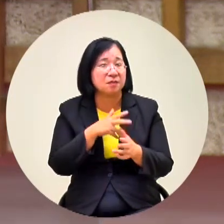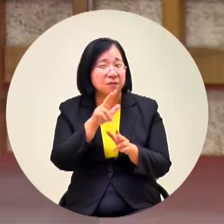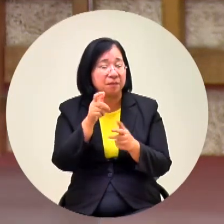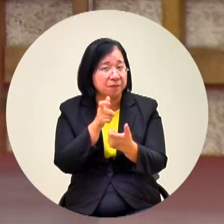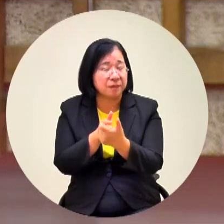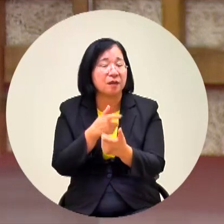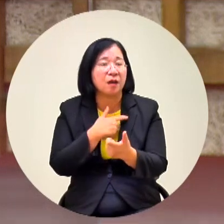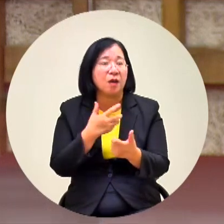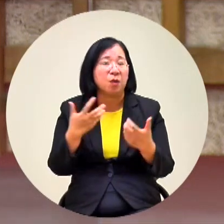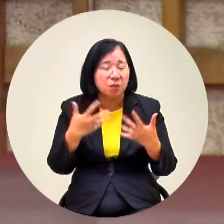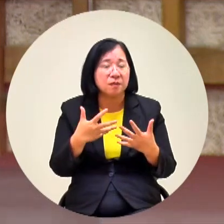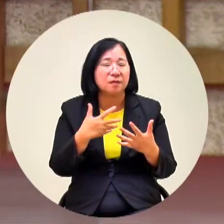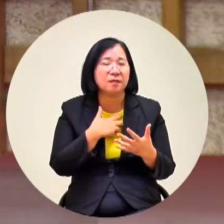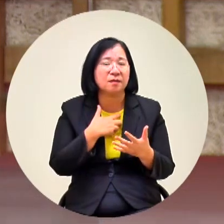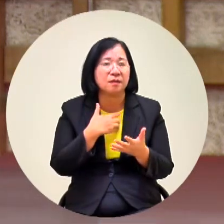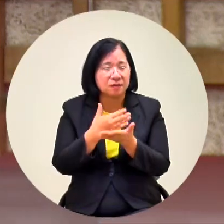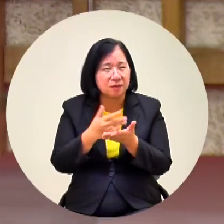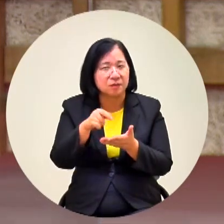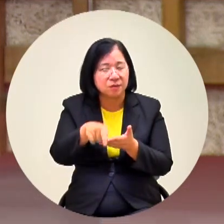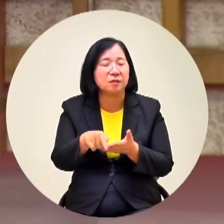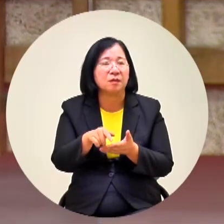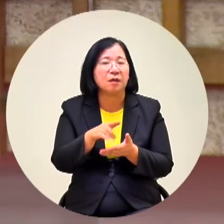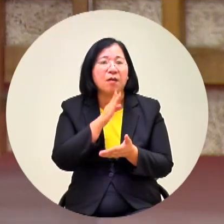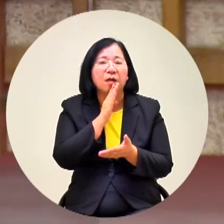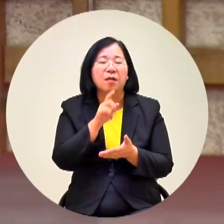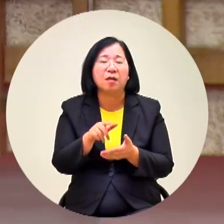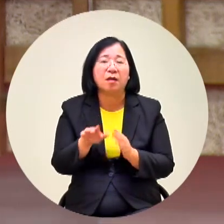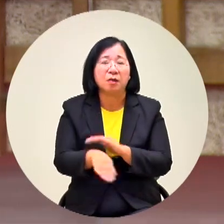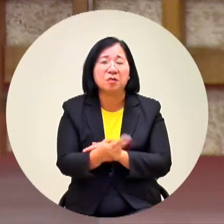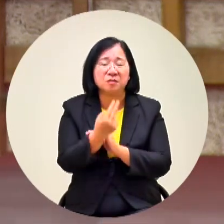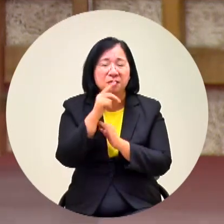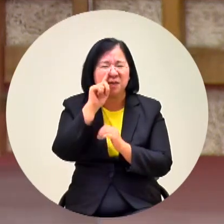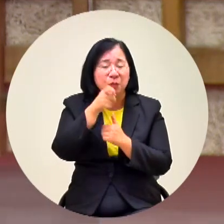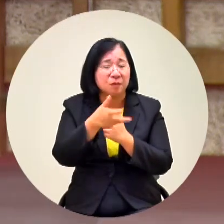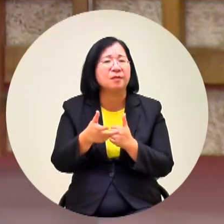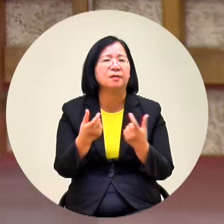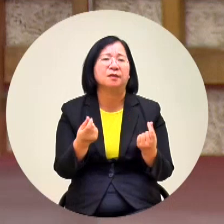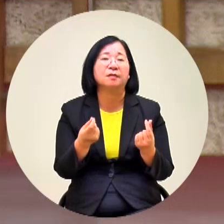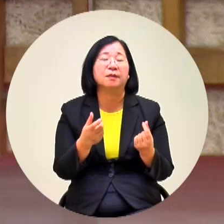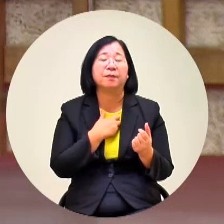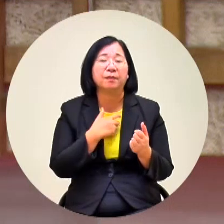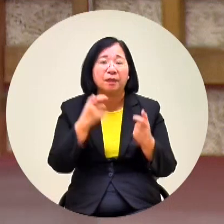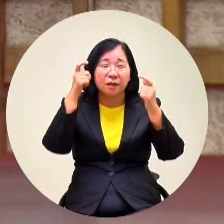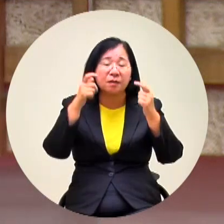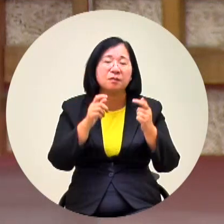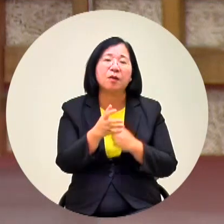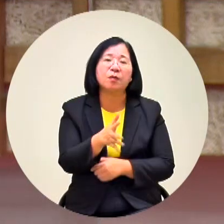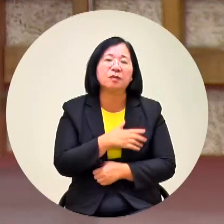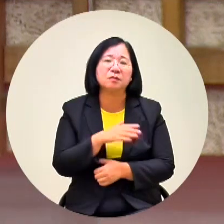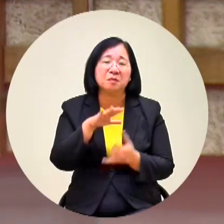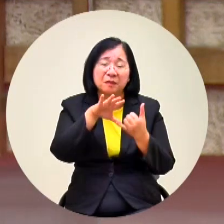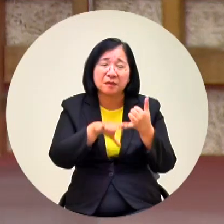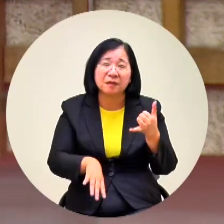之道。空污的议题也是，高雄位处台湾的南台湾，本来我们的地理